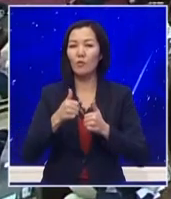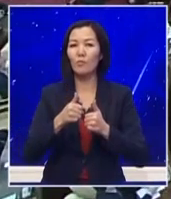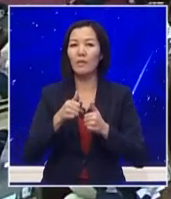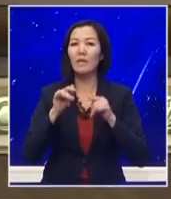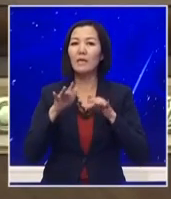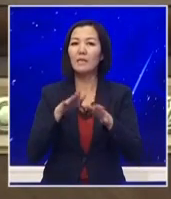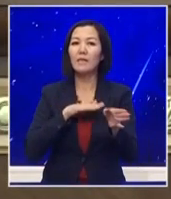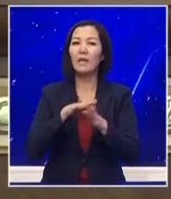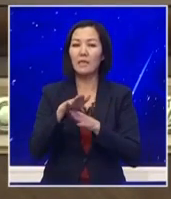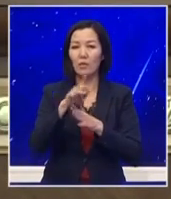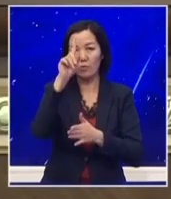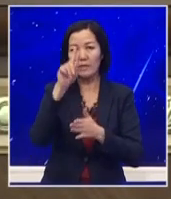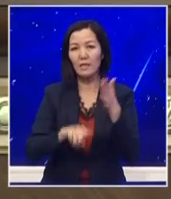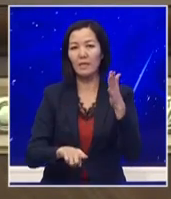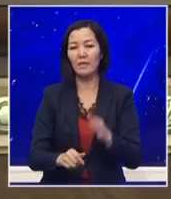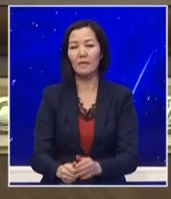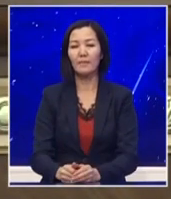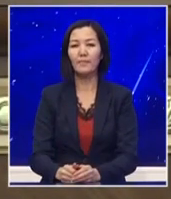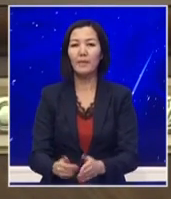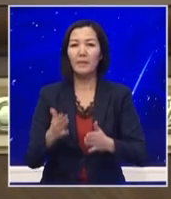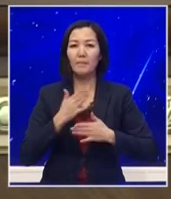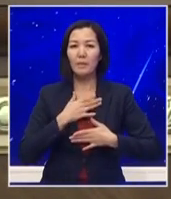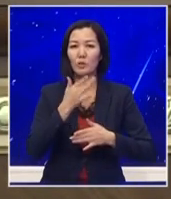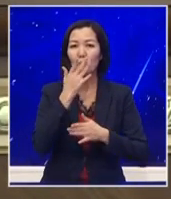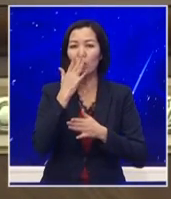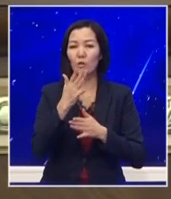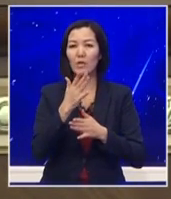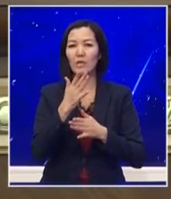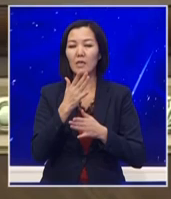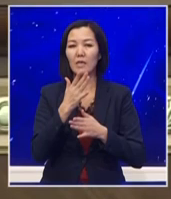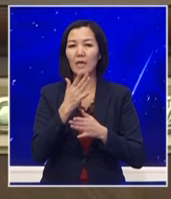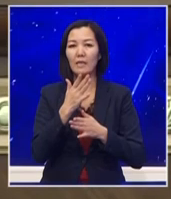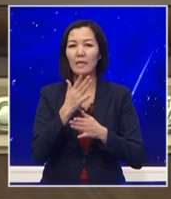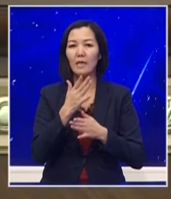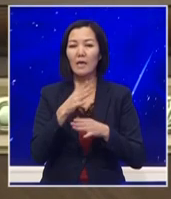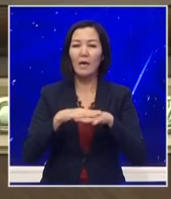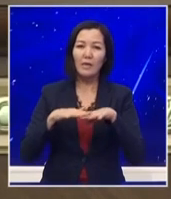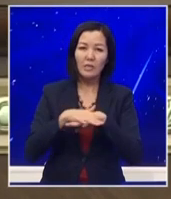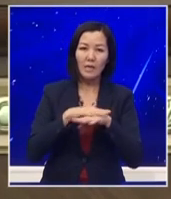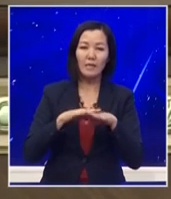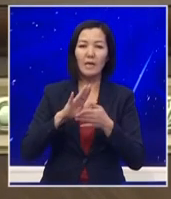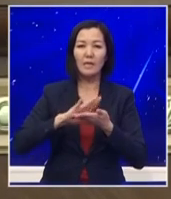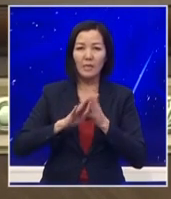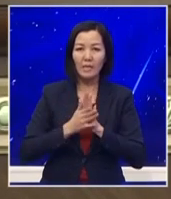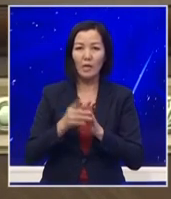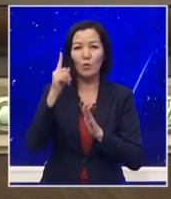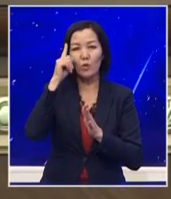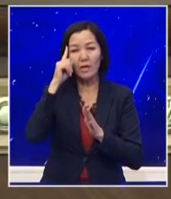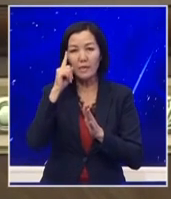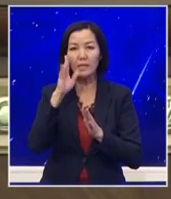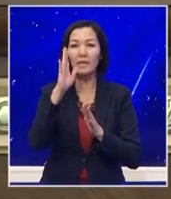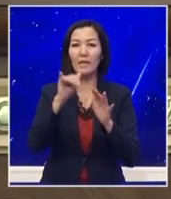артады. Біз ұлттың жасампаздық әлеуетін пайдаланған жағдайда ғана алға басып, табысқа жете